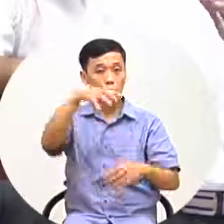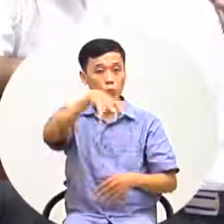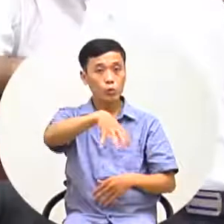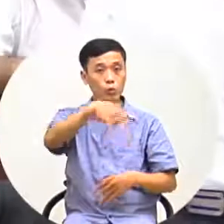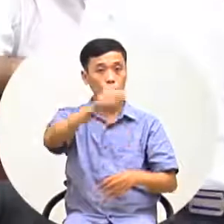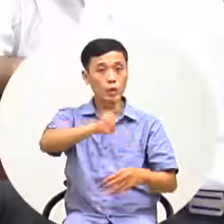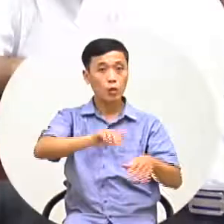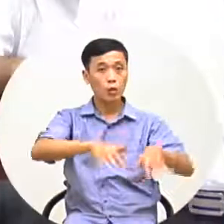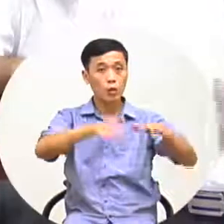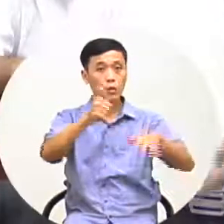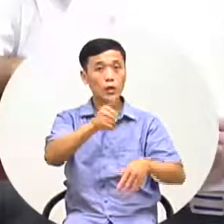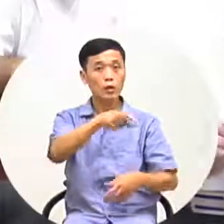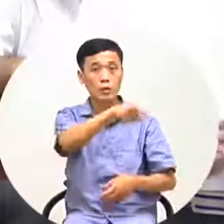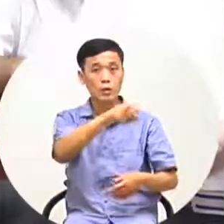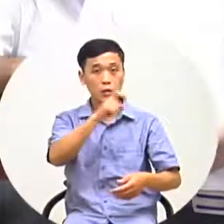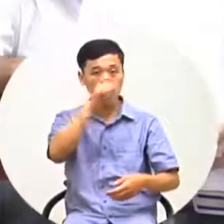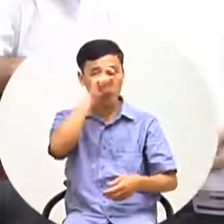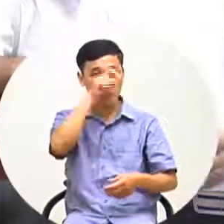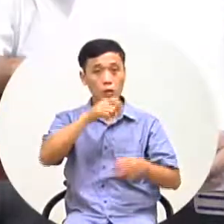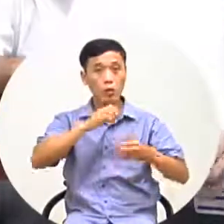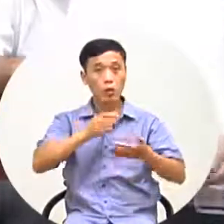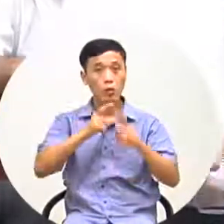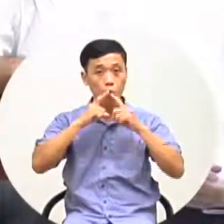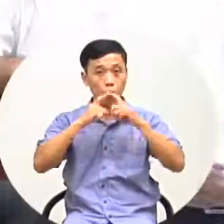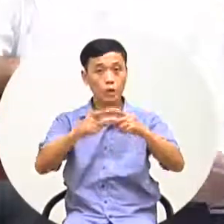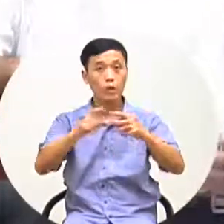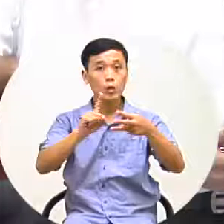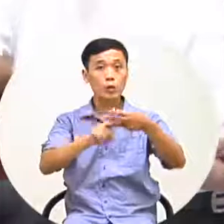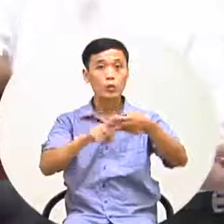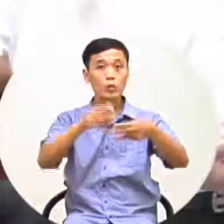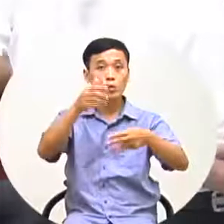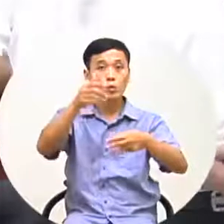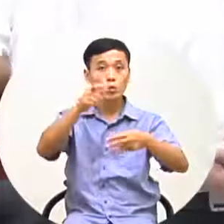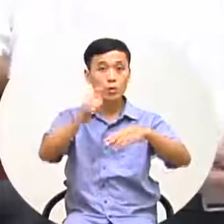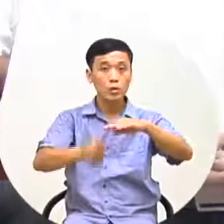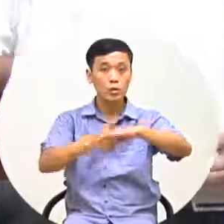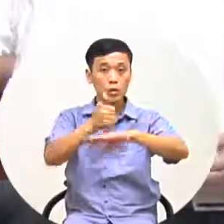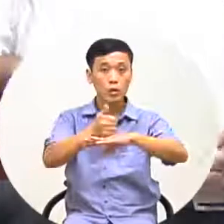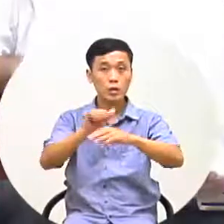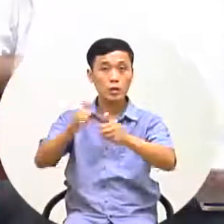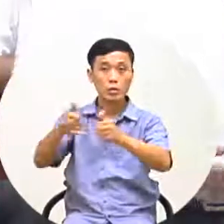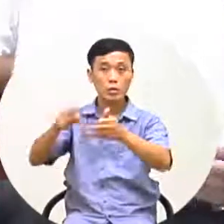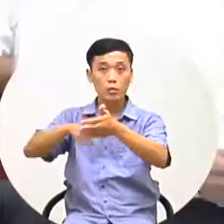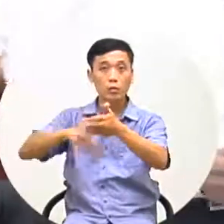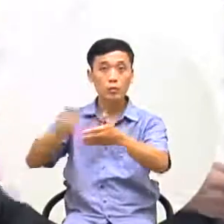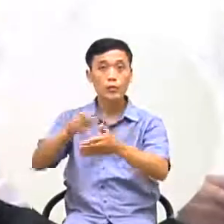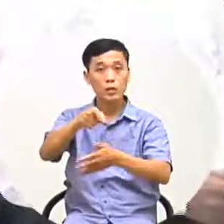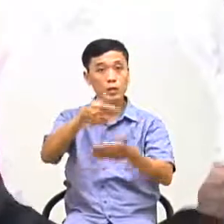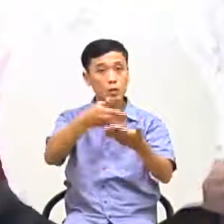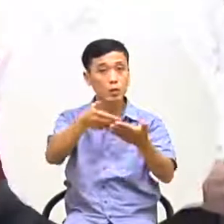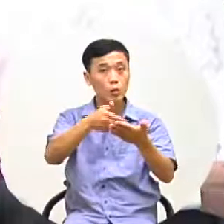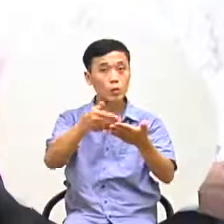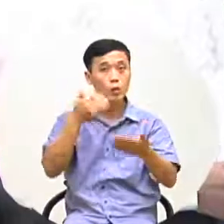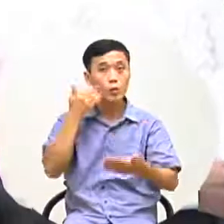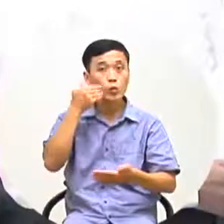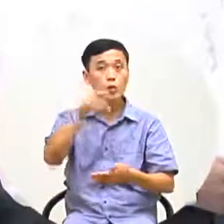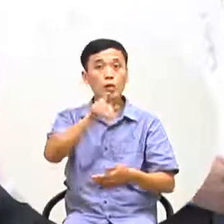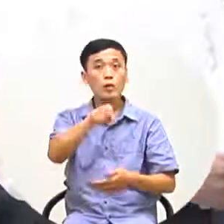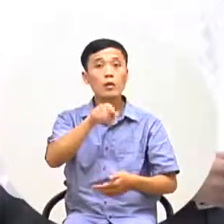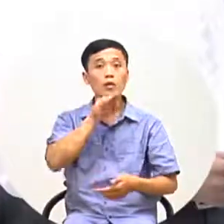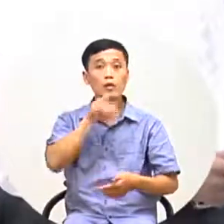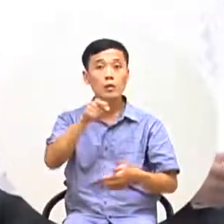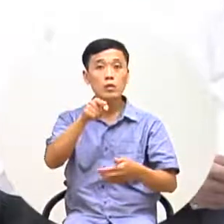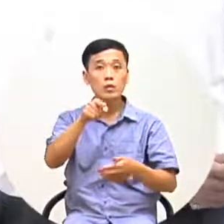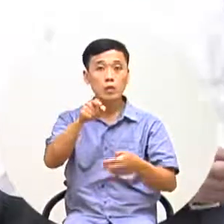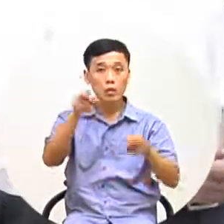是，谢谢主席，谢谢检议员哈。这张图看起来，那透地雷达为是代表讲这个部分是有不